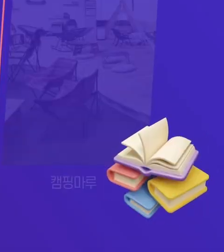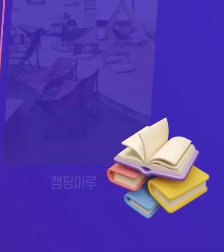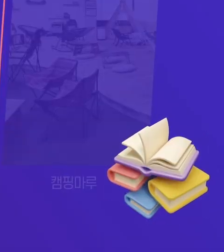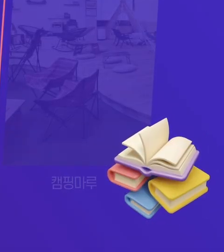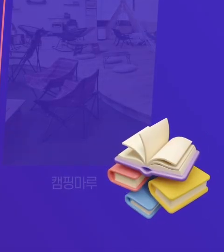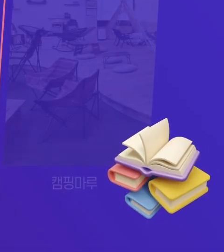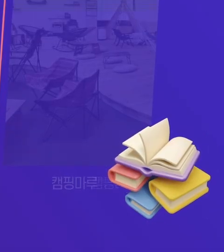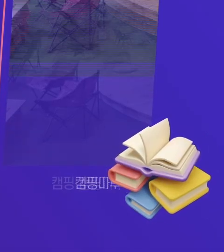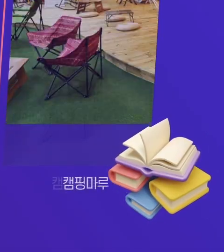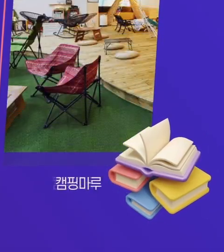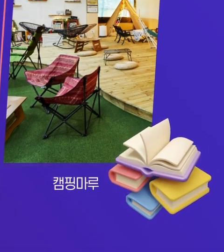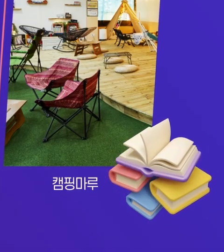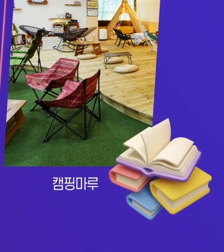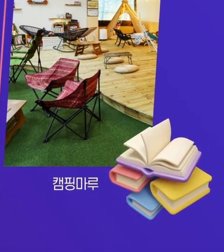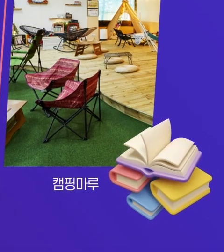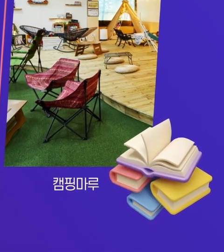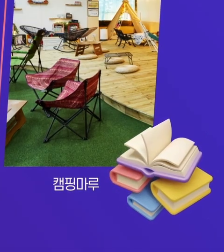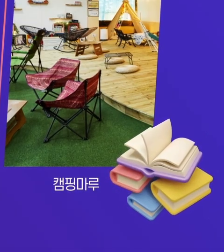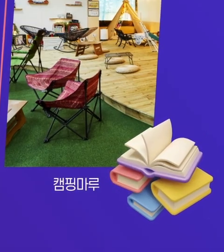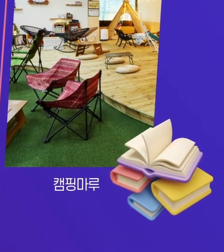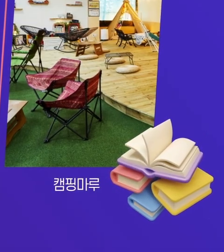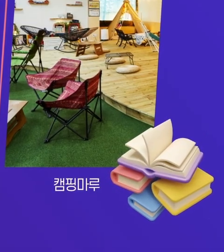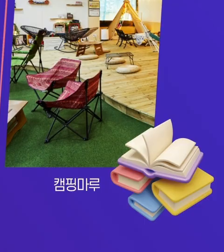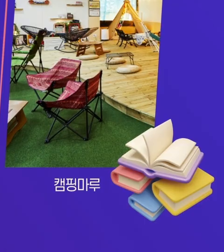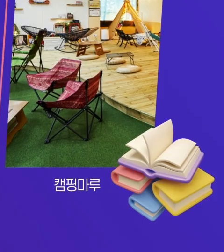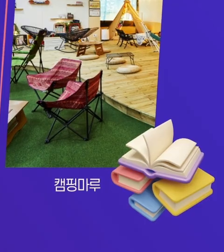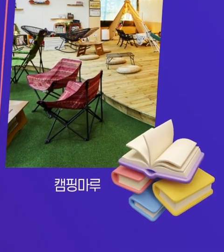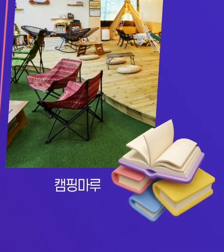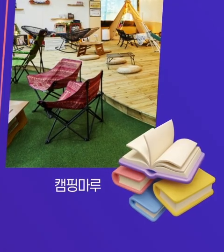휴식과 학습을 함께하는 스터디 카페형 도서관,